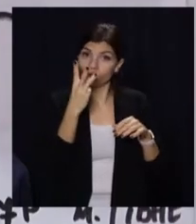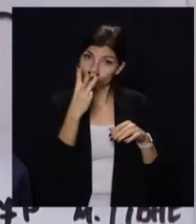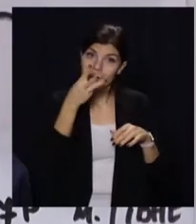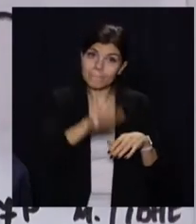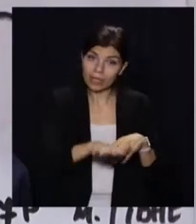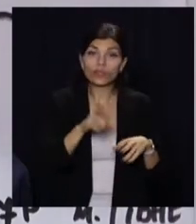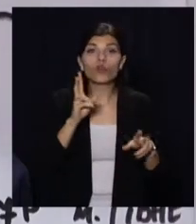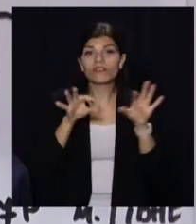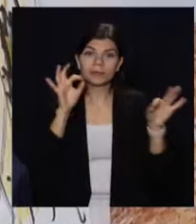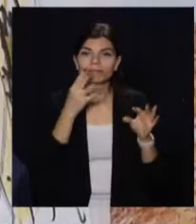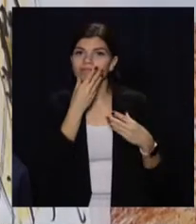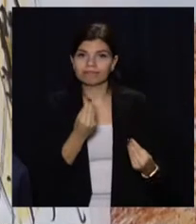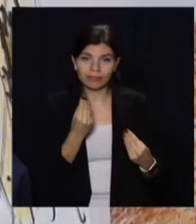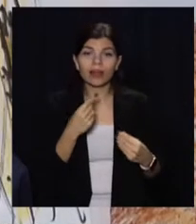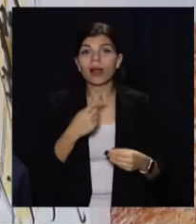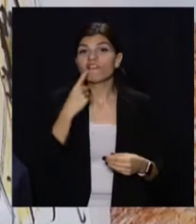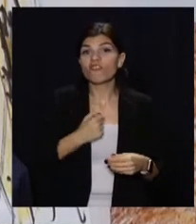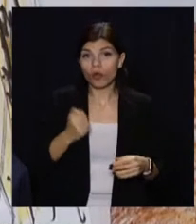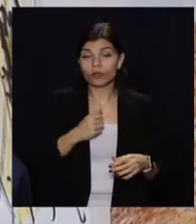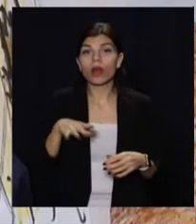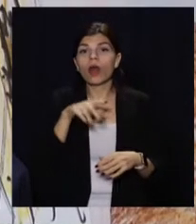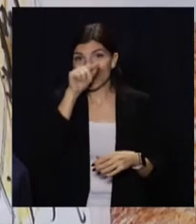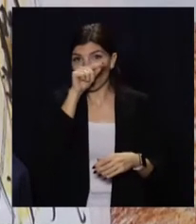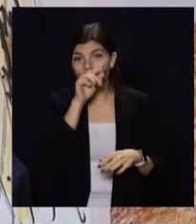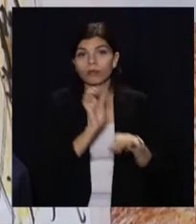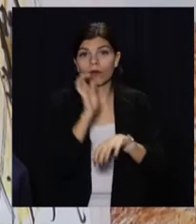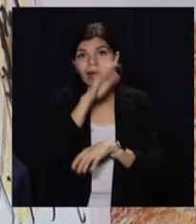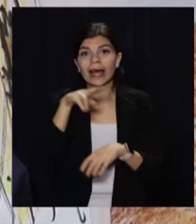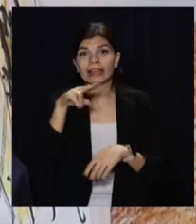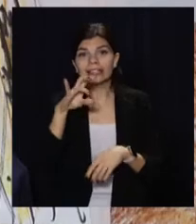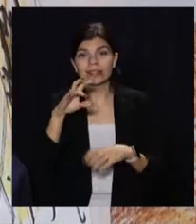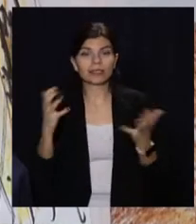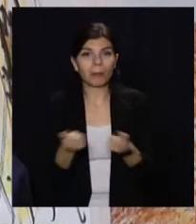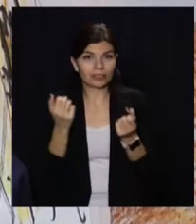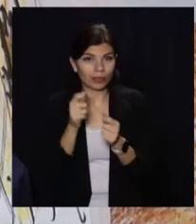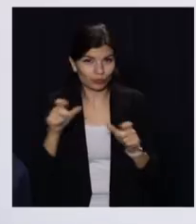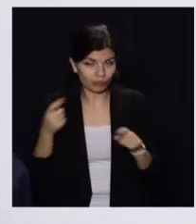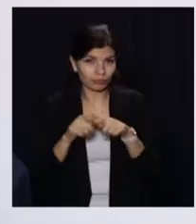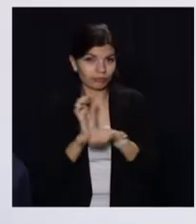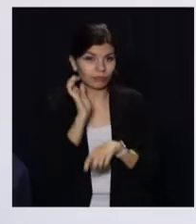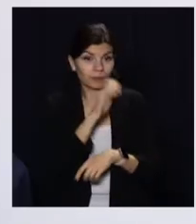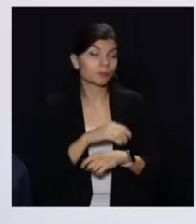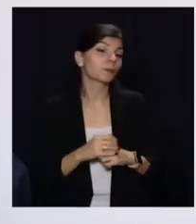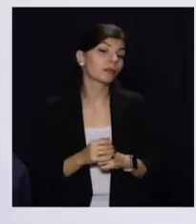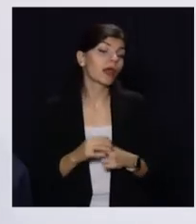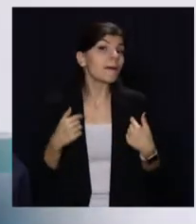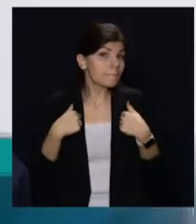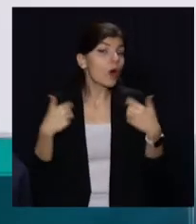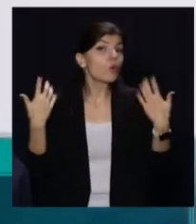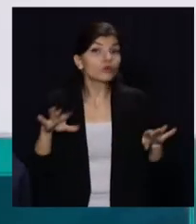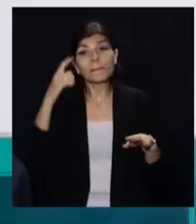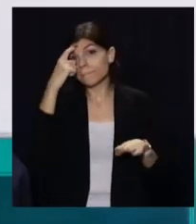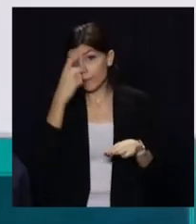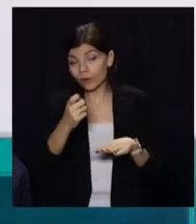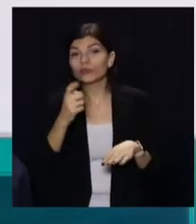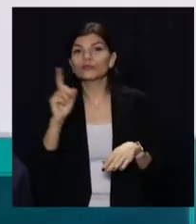місце. Усі дитячі вітання військовослужбовцям на Луганщину передадуть ДСНСники Дніпропетровщини. Ми вже повідомили, що до